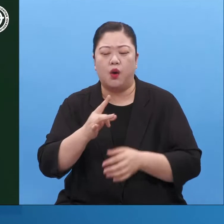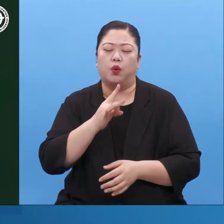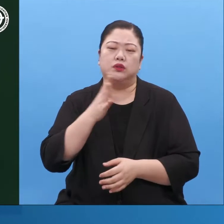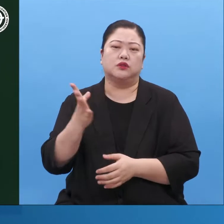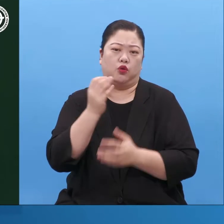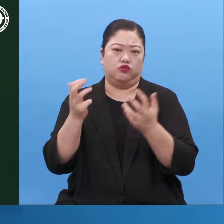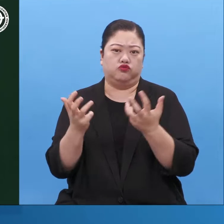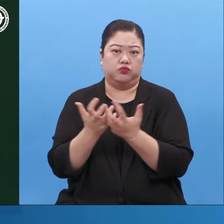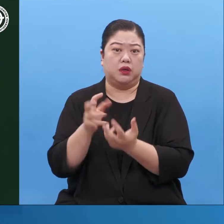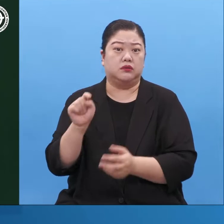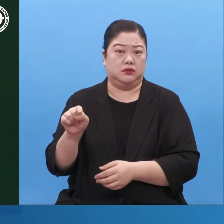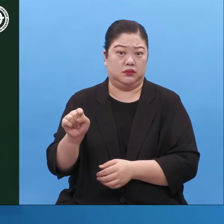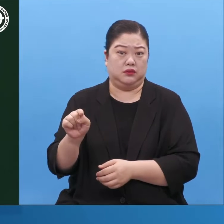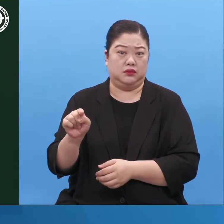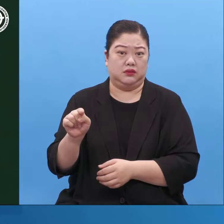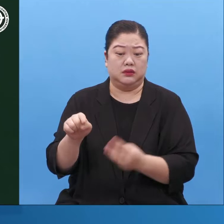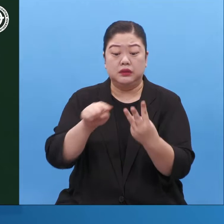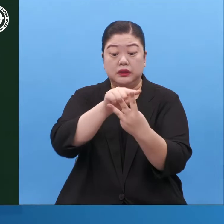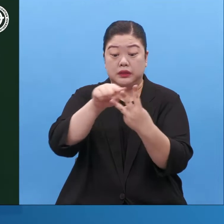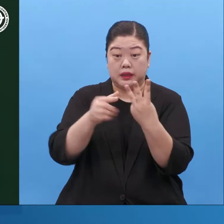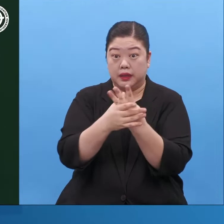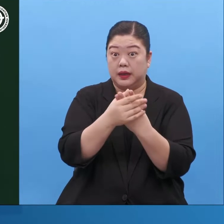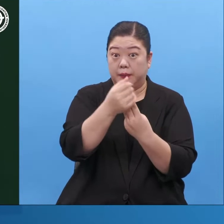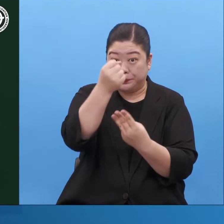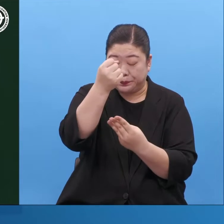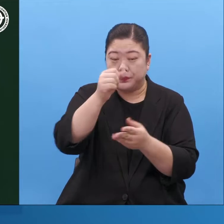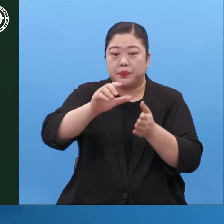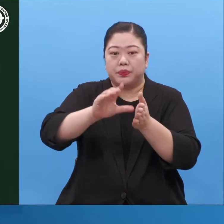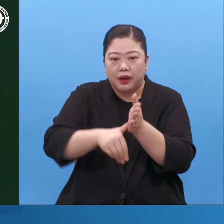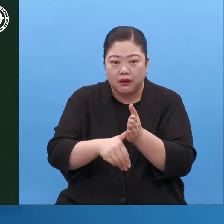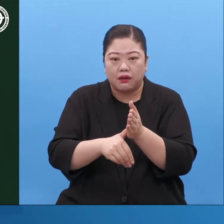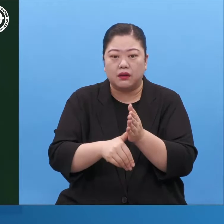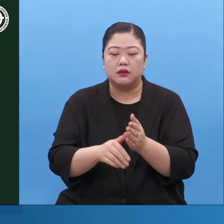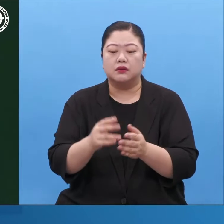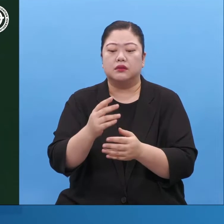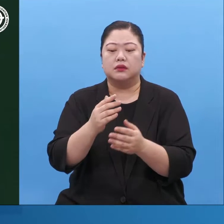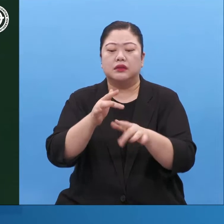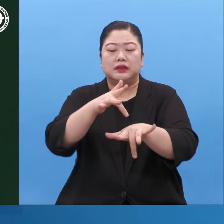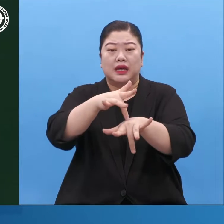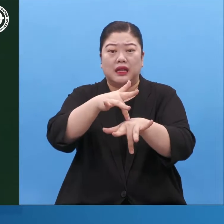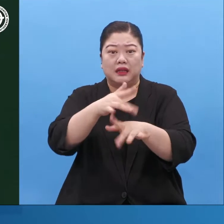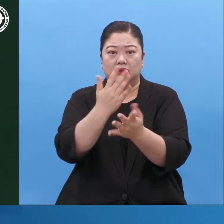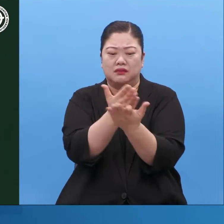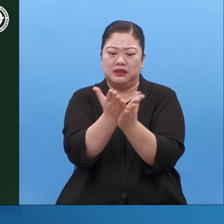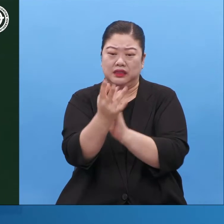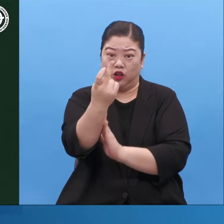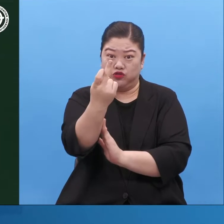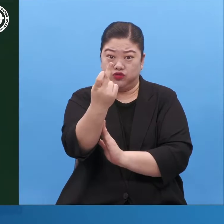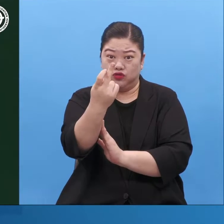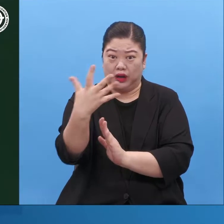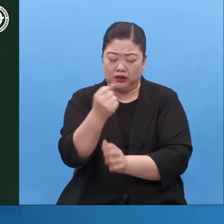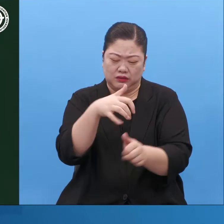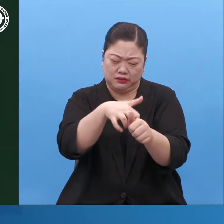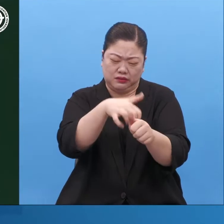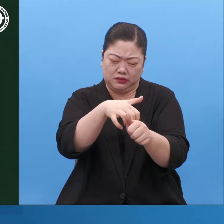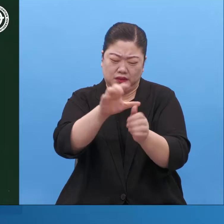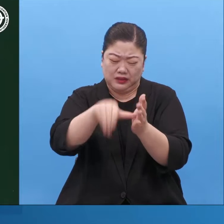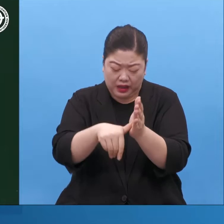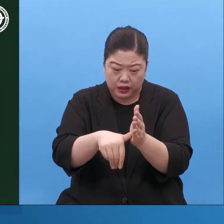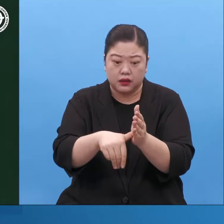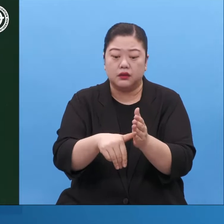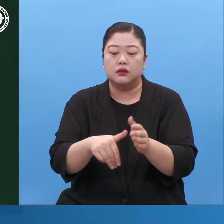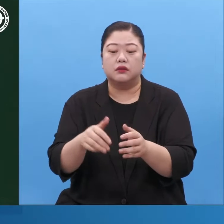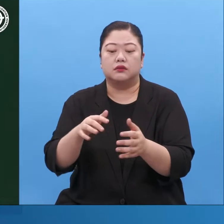그래야만 이들을 살릴 수가 있어요 온 세계는 여기에 잡혀있잖아요 자